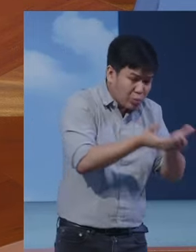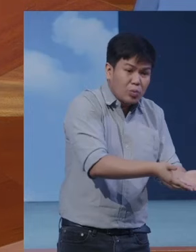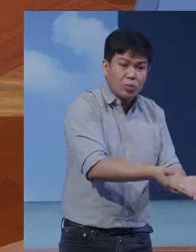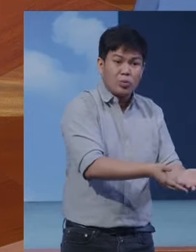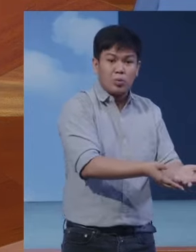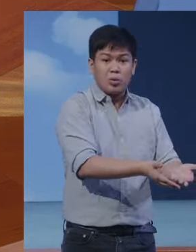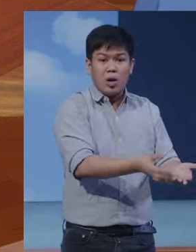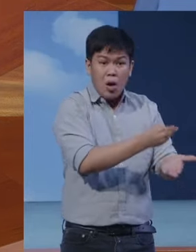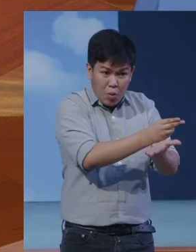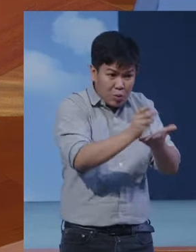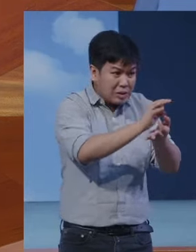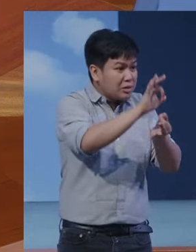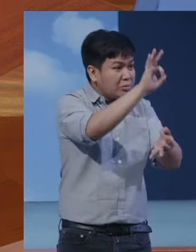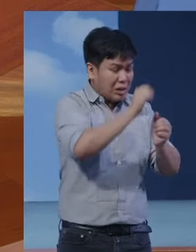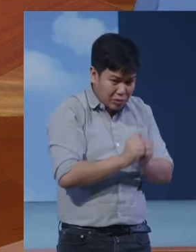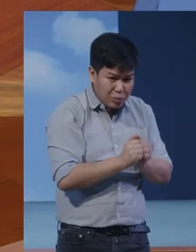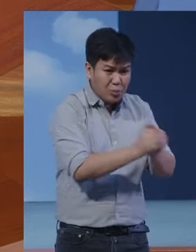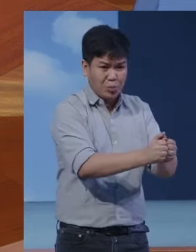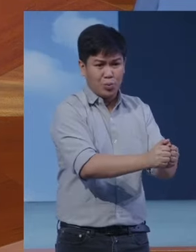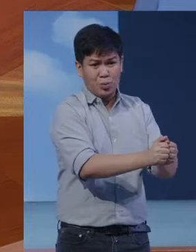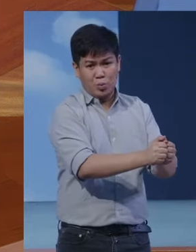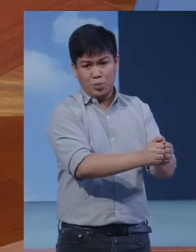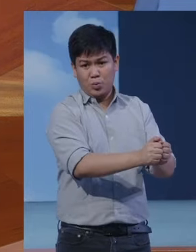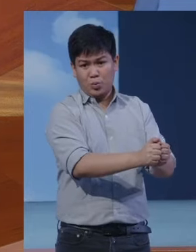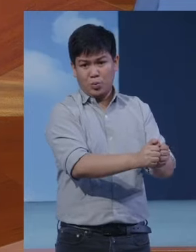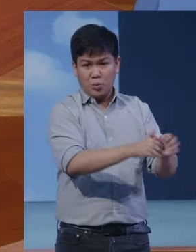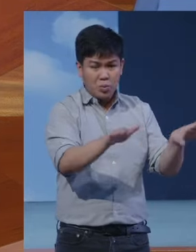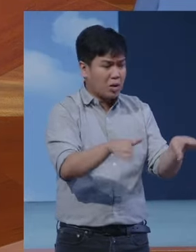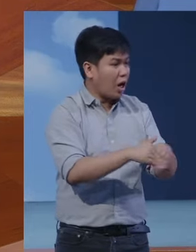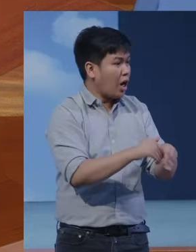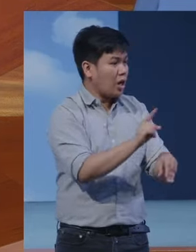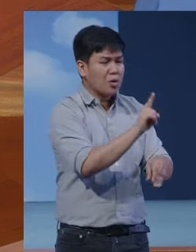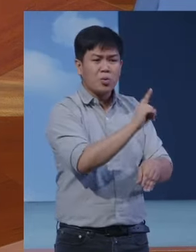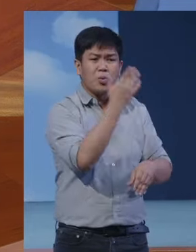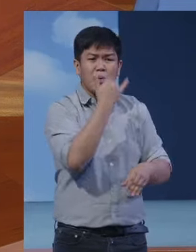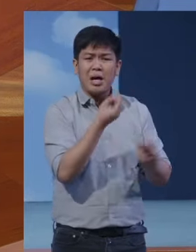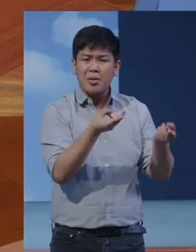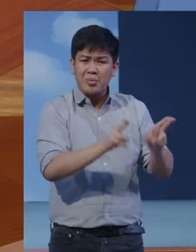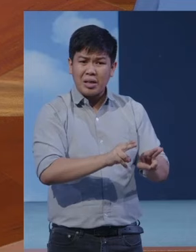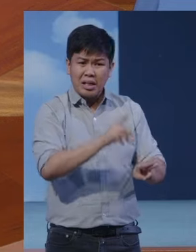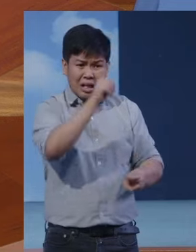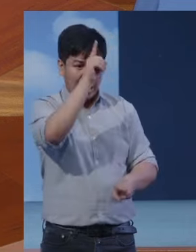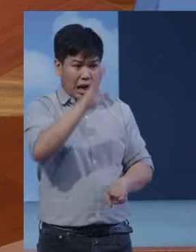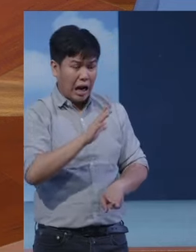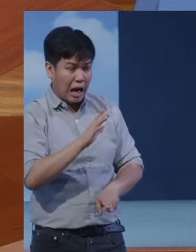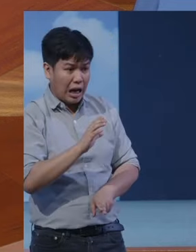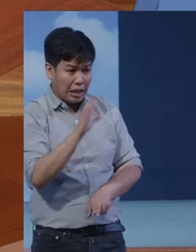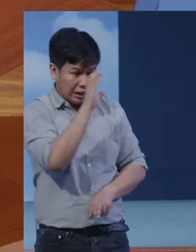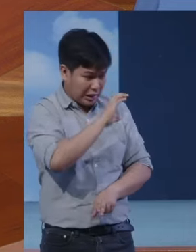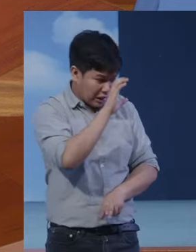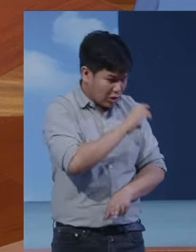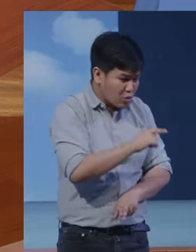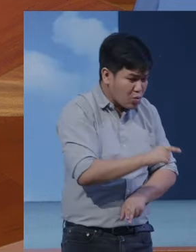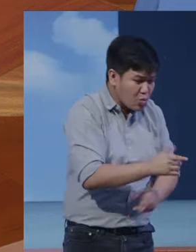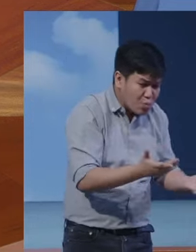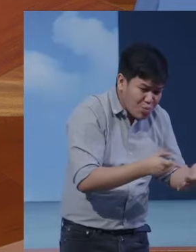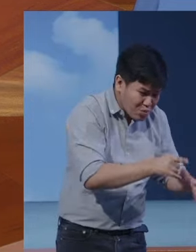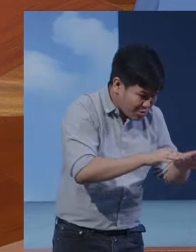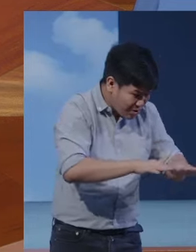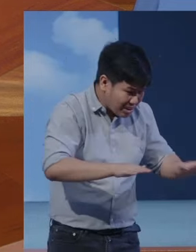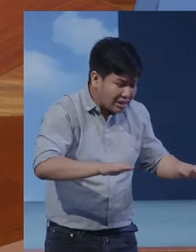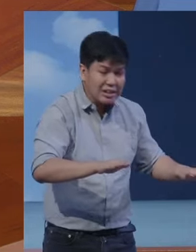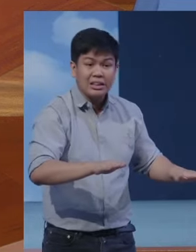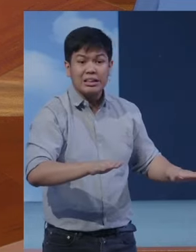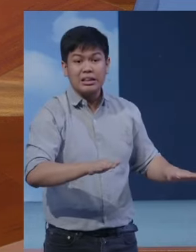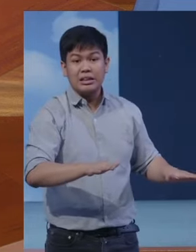Holy Spirit sa kanilang pagsasama and what was the one God seeking godly offspring yun po ang isang